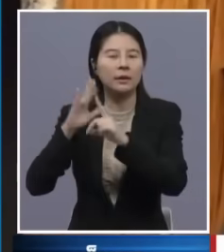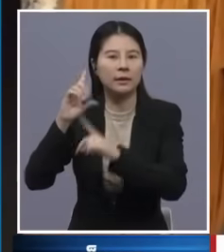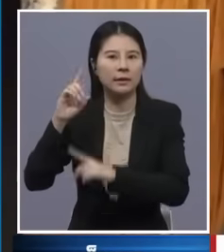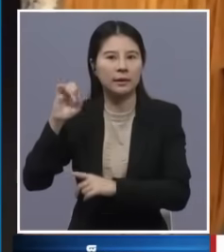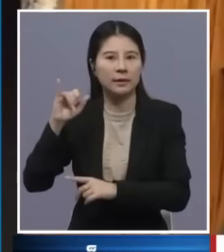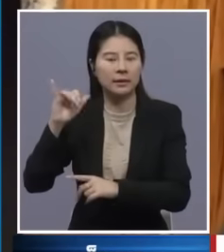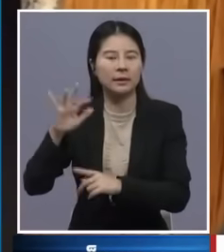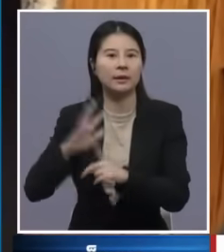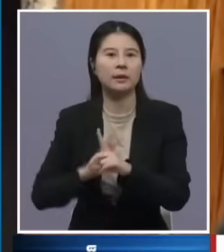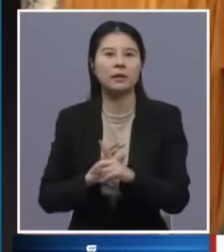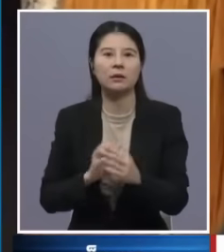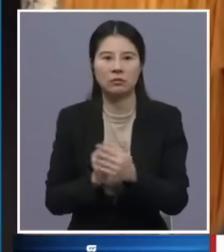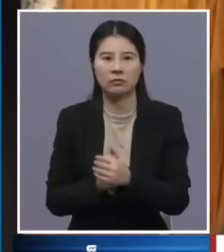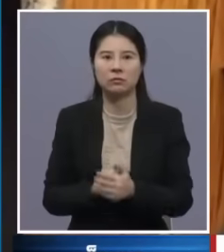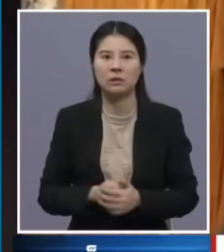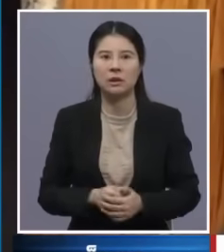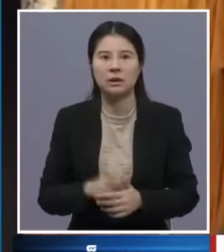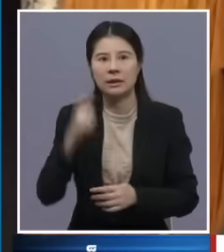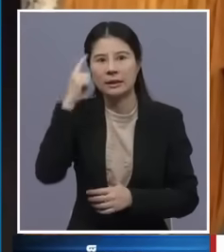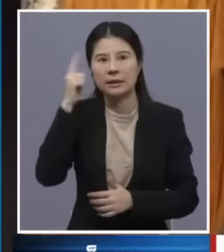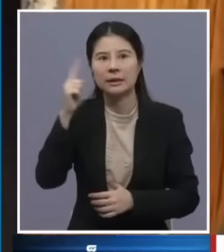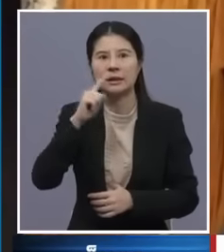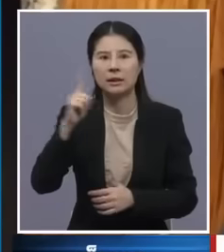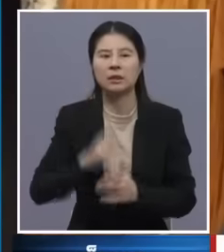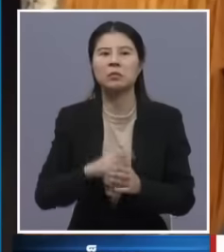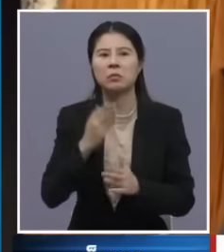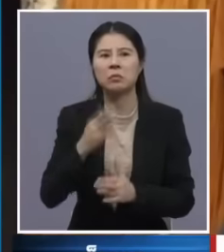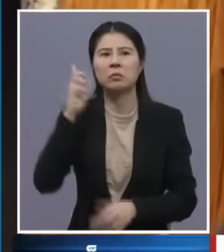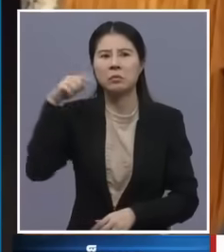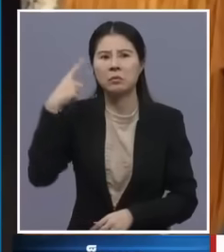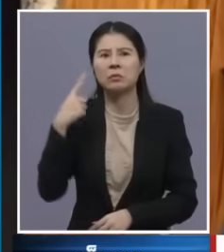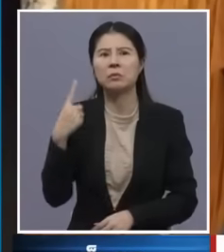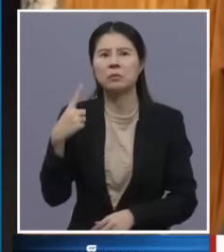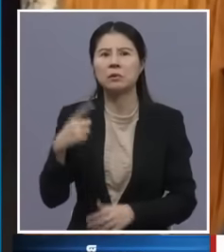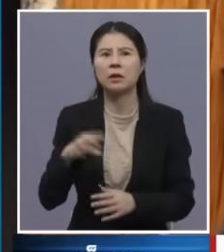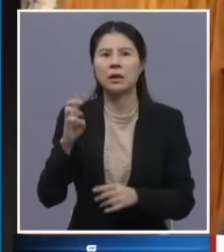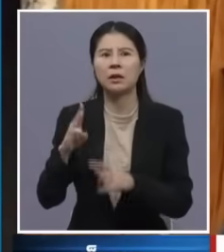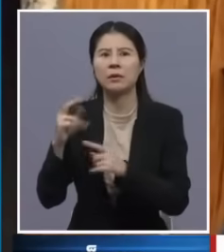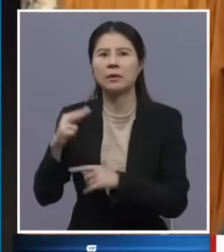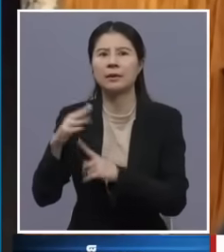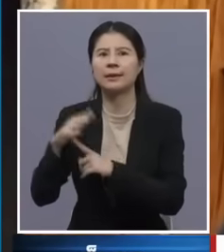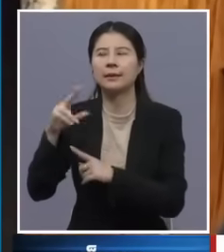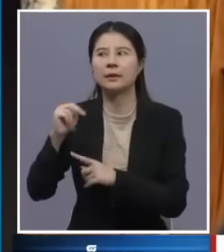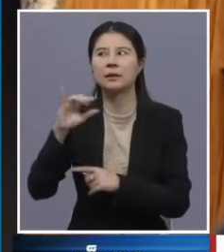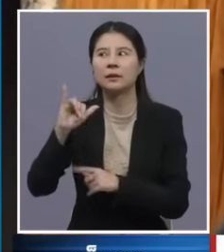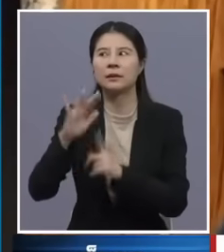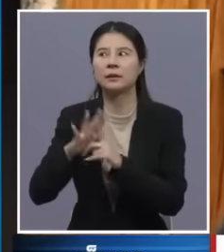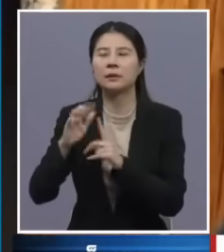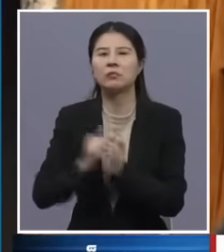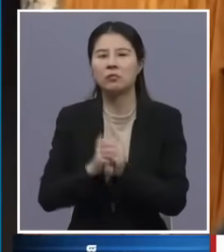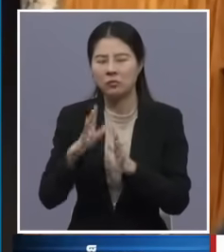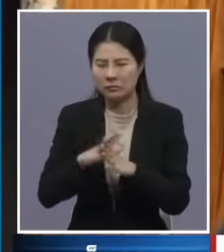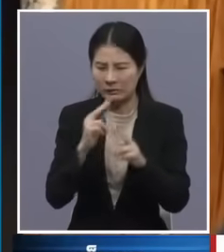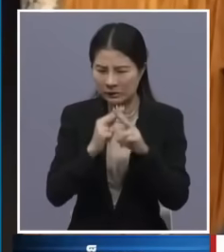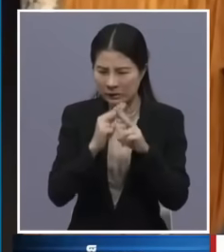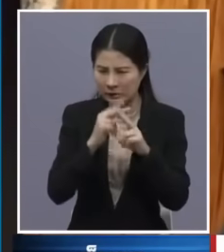ลการสำรวจของอีกหลายสำนักนะฮะที่มองว่าเต็งหนึ่งก็คือคนนี้แหละคุณวัฒนยาบุญนาคชื่อของเธอยังติดการค้นหาใน